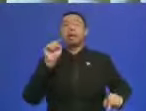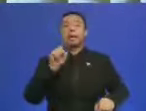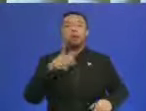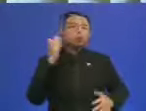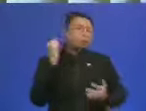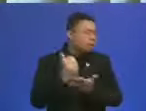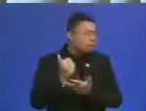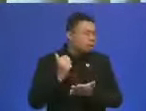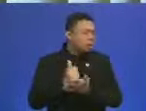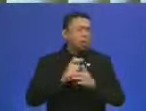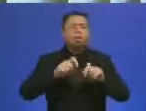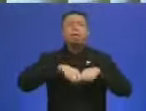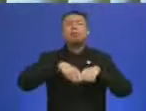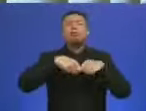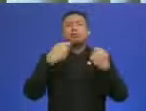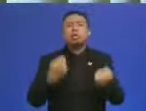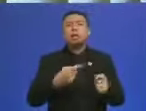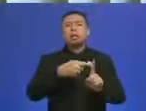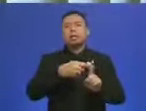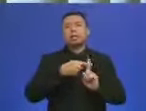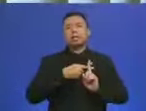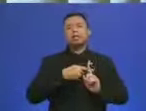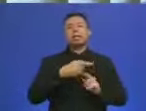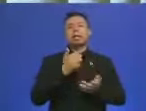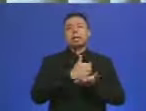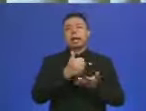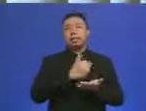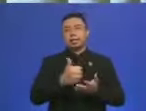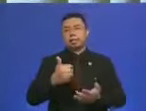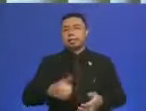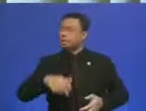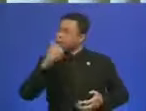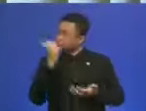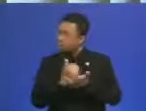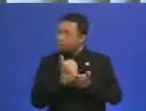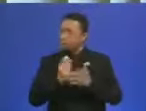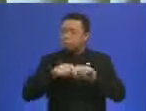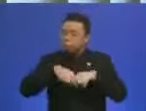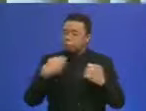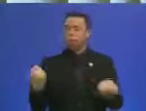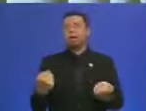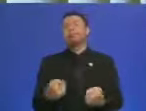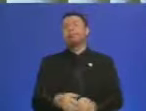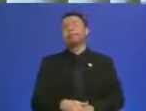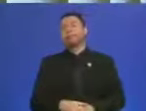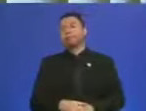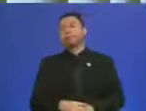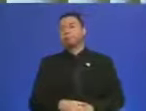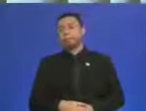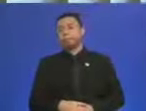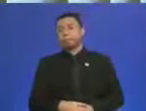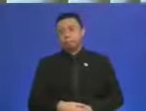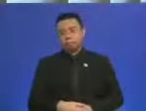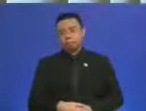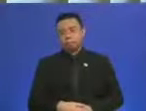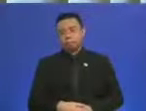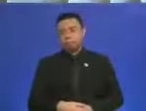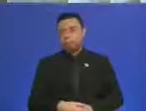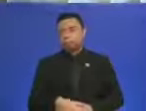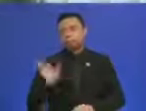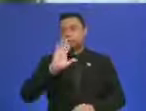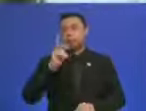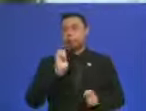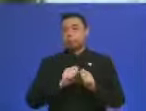benar-benar merusak kekristenan yang sejati benar-benar merusak tumor Ia memang